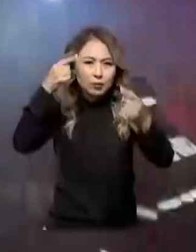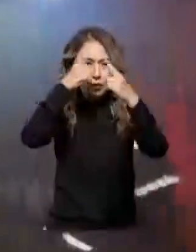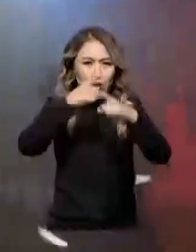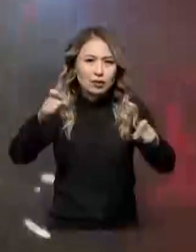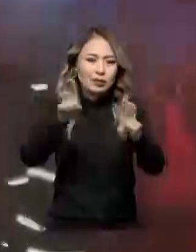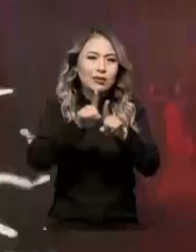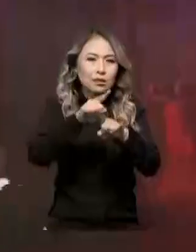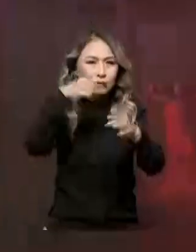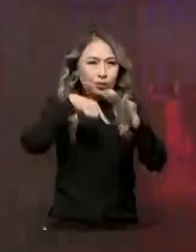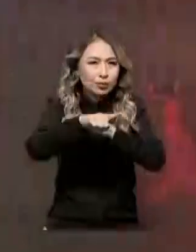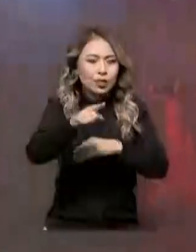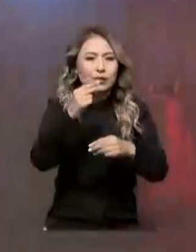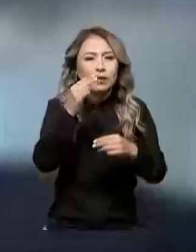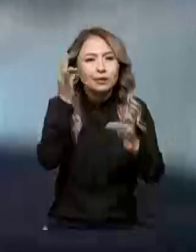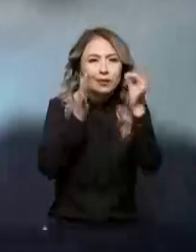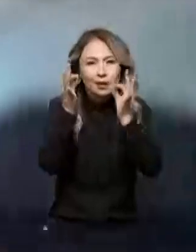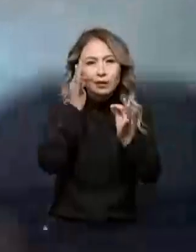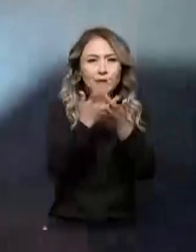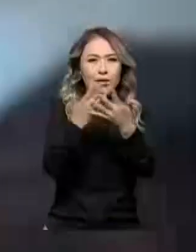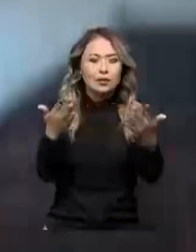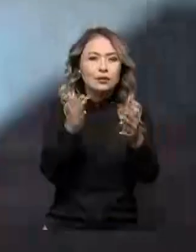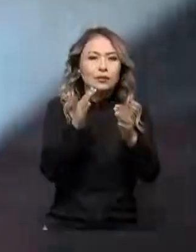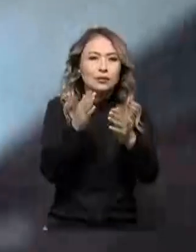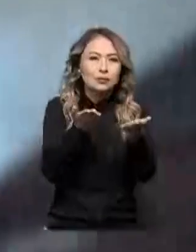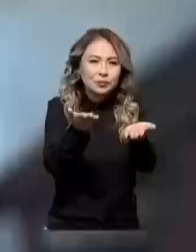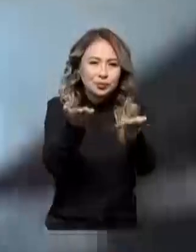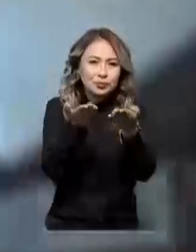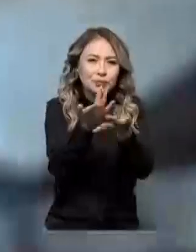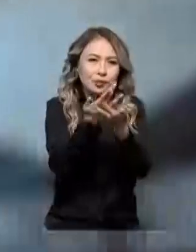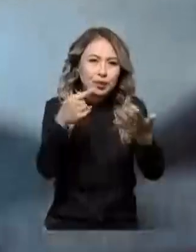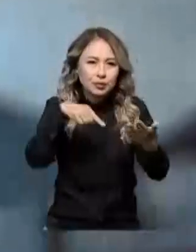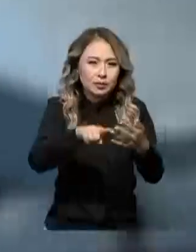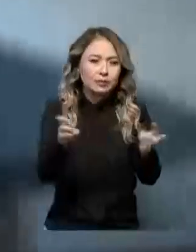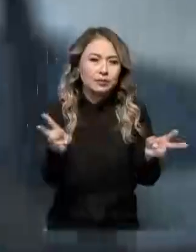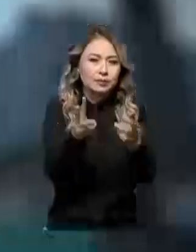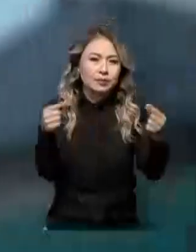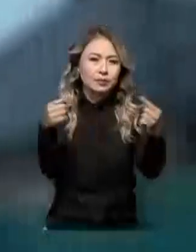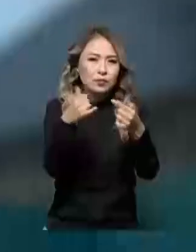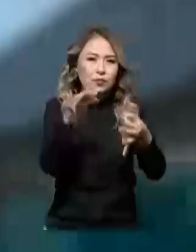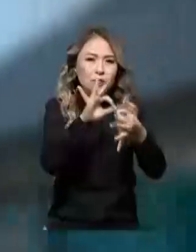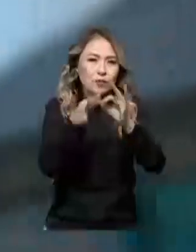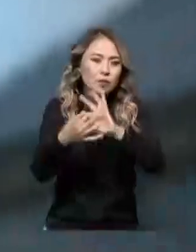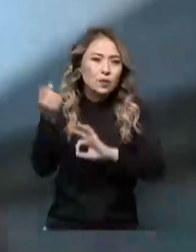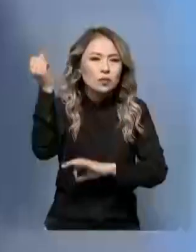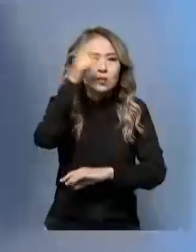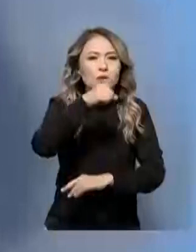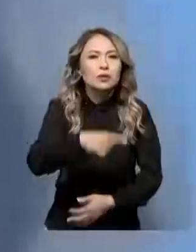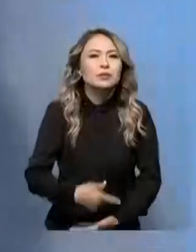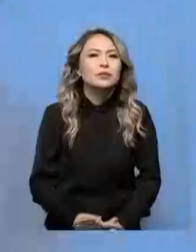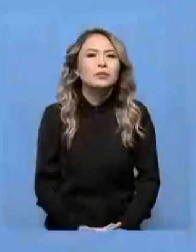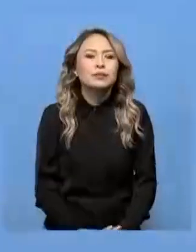мәліметтер бойынша кондитерлік өнімдер сақталған қойма отқа оранған. Қазір оқиғаның мән-жайы нақтыланып жатыр.